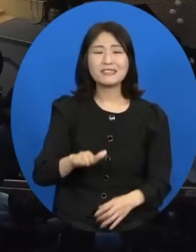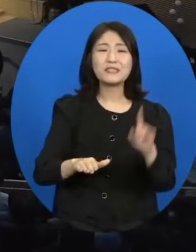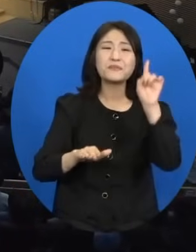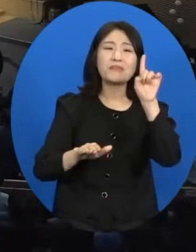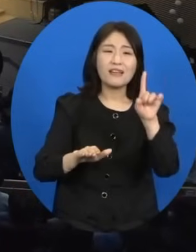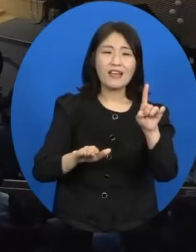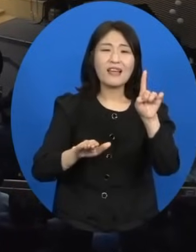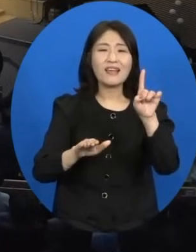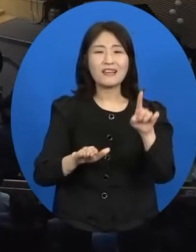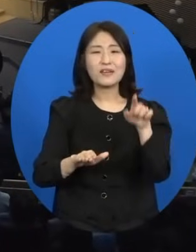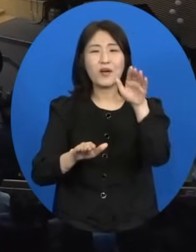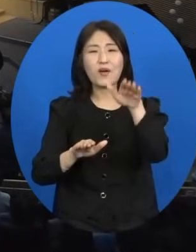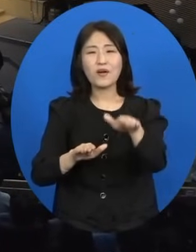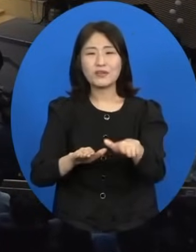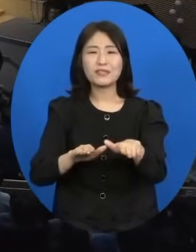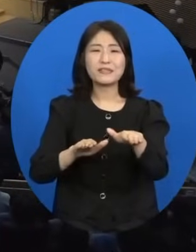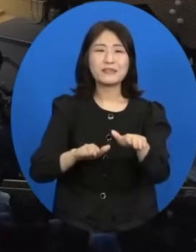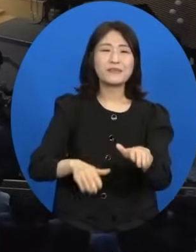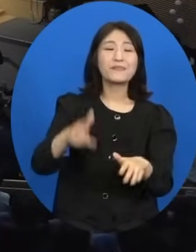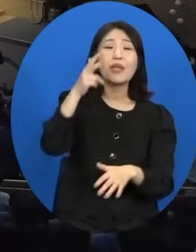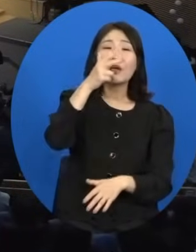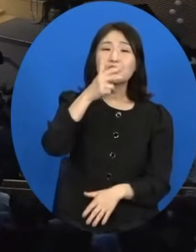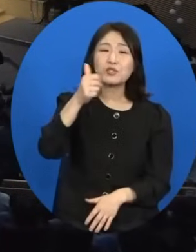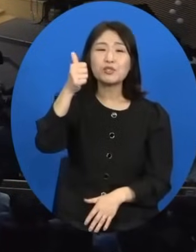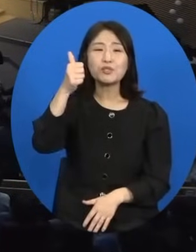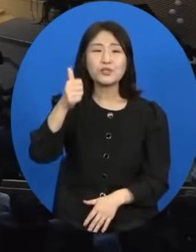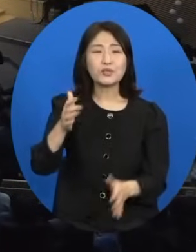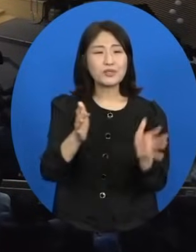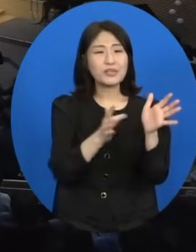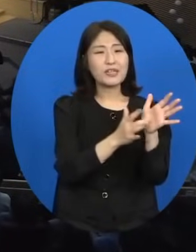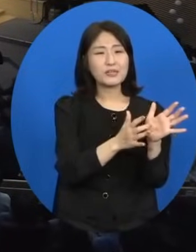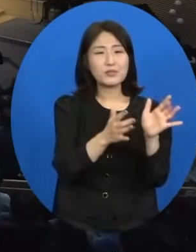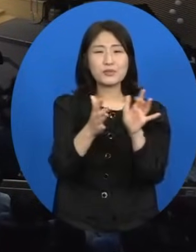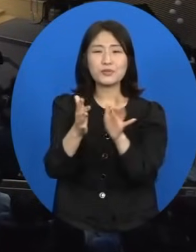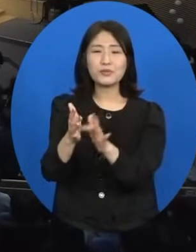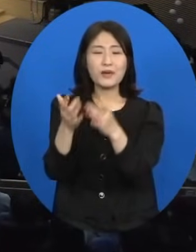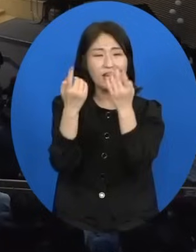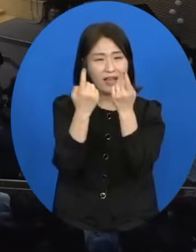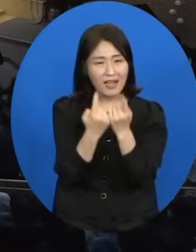한걸음 한걸음 주